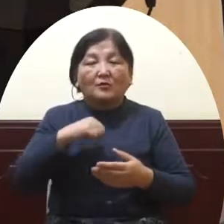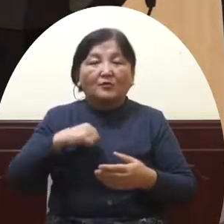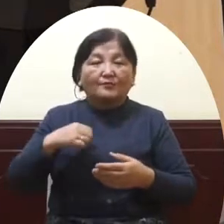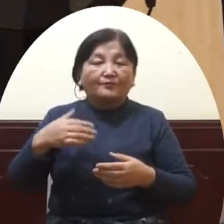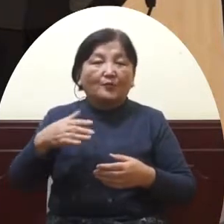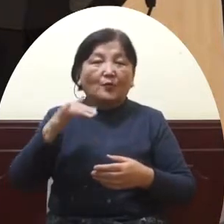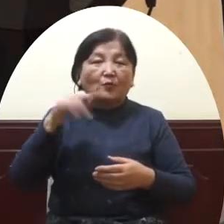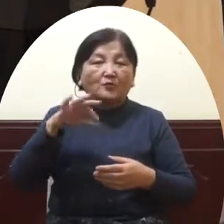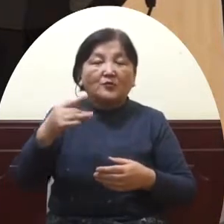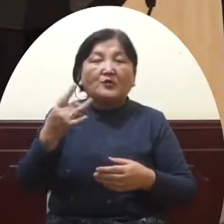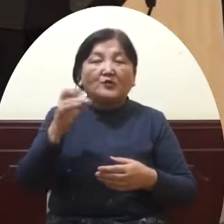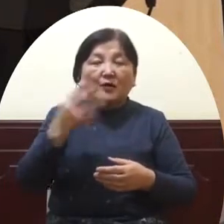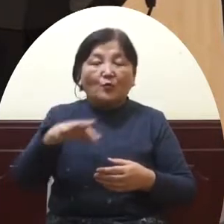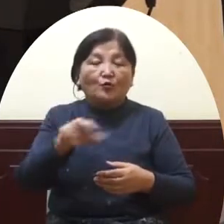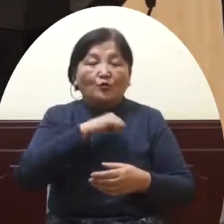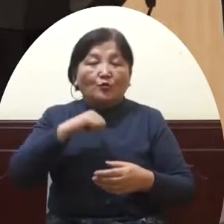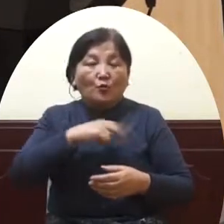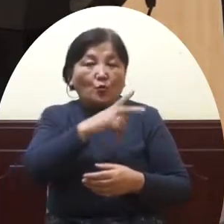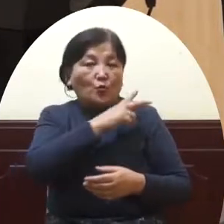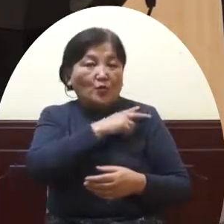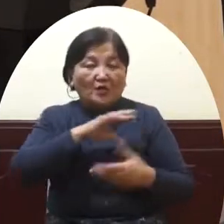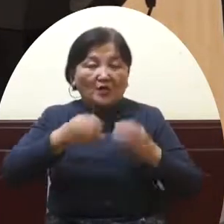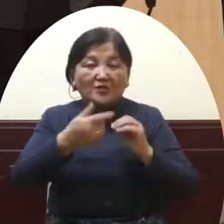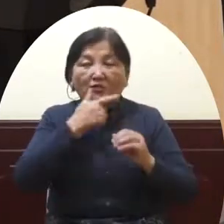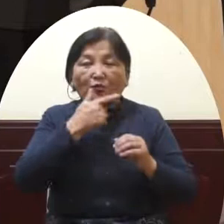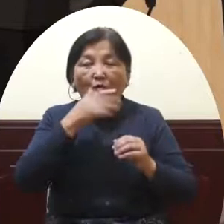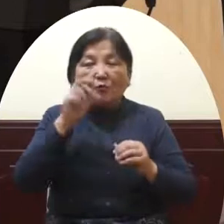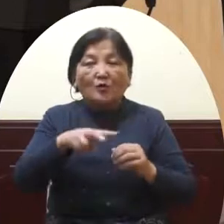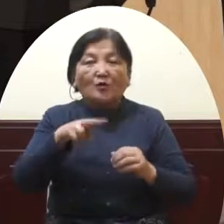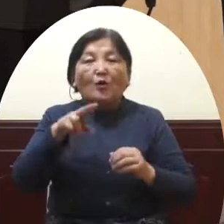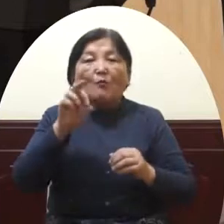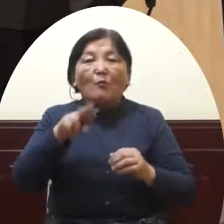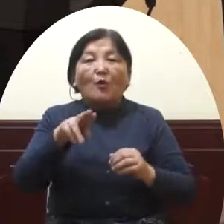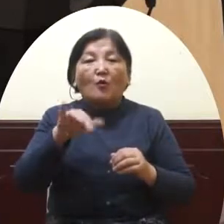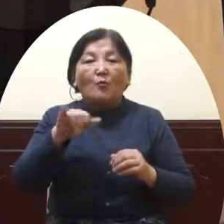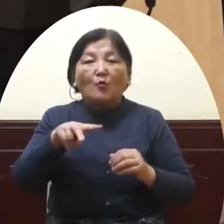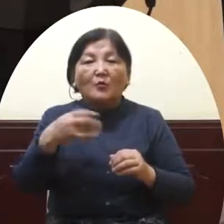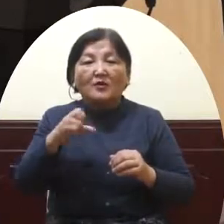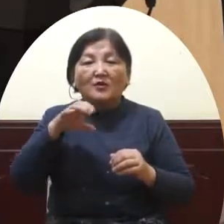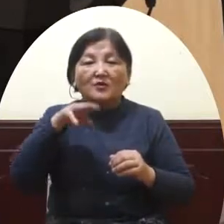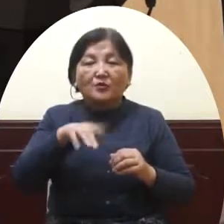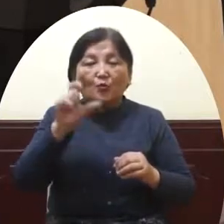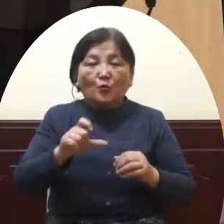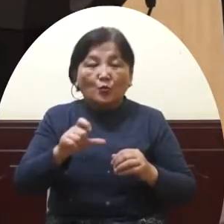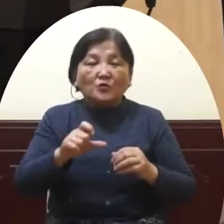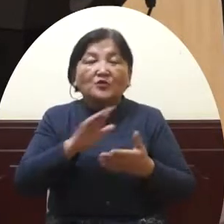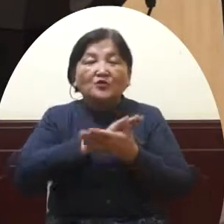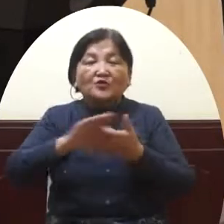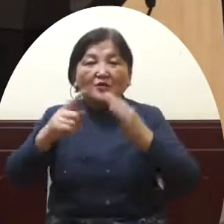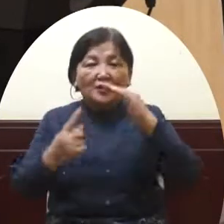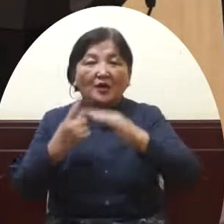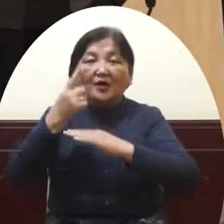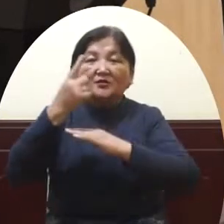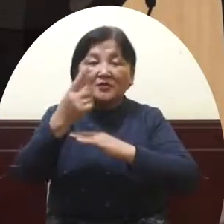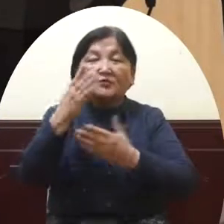улс төрийн намууд үүргээ гүйцэтгэхгүй болохоор орон зай дээр нь популистууд гарч ирж байна гэж дүгнсэн байдаг. Тэгэхээр би энэ намууд